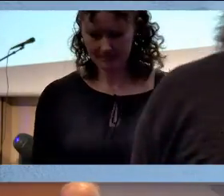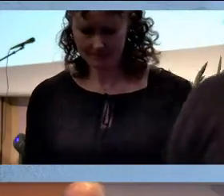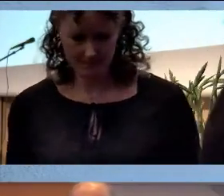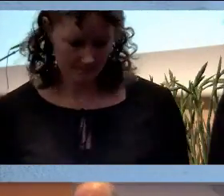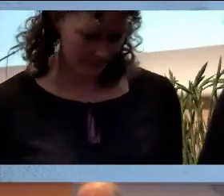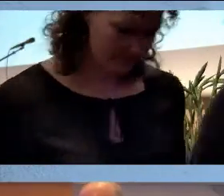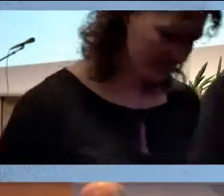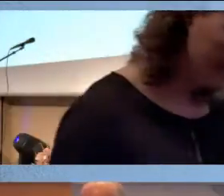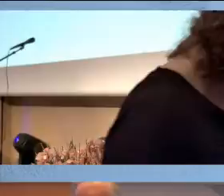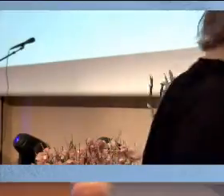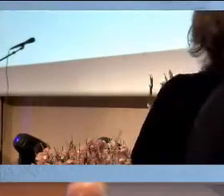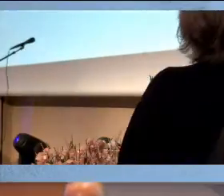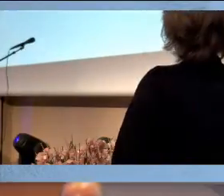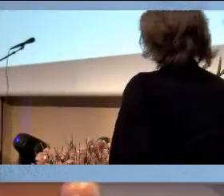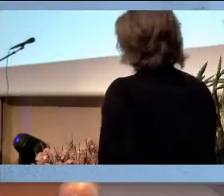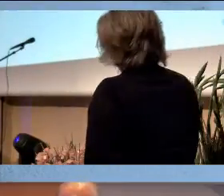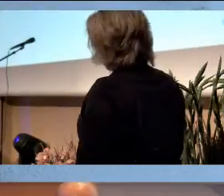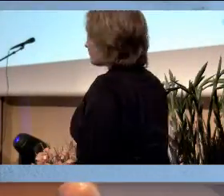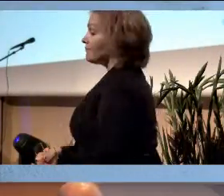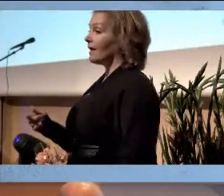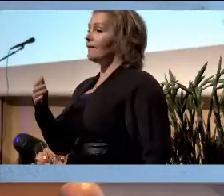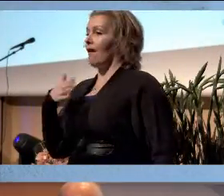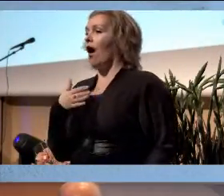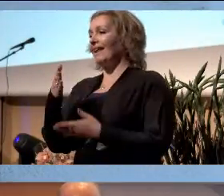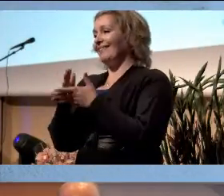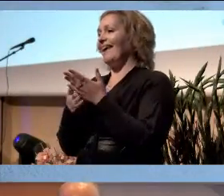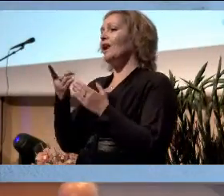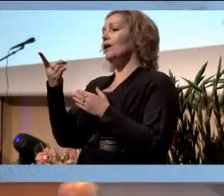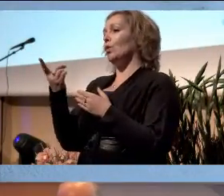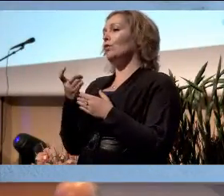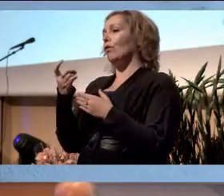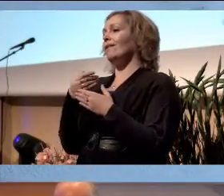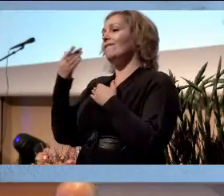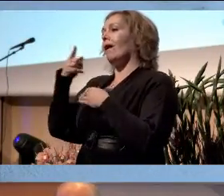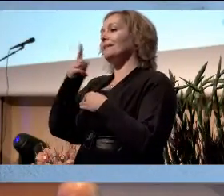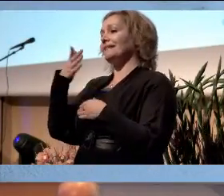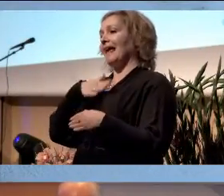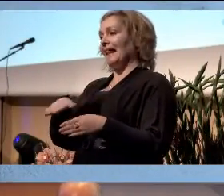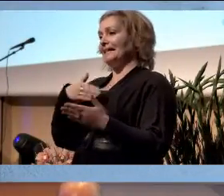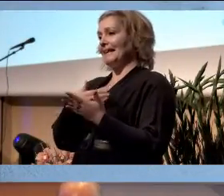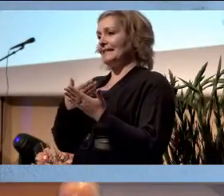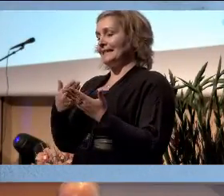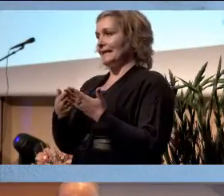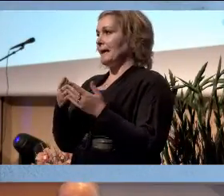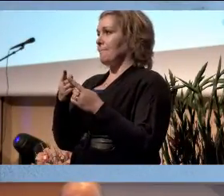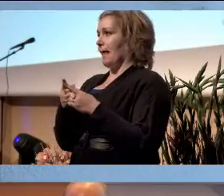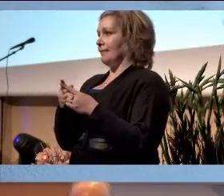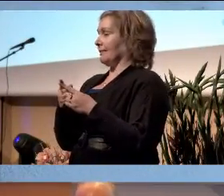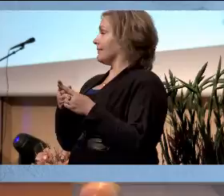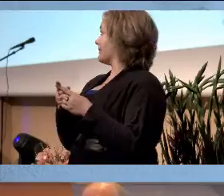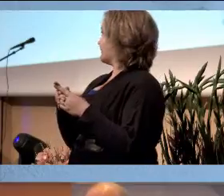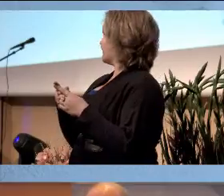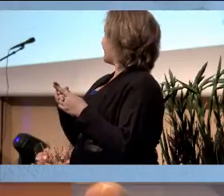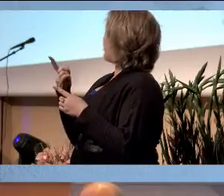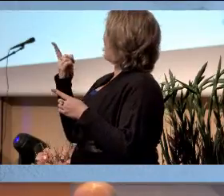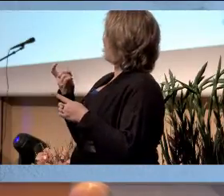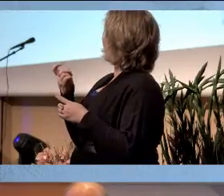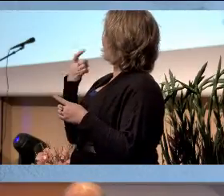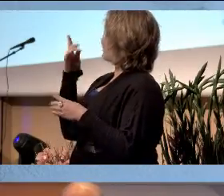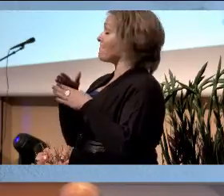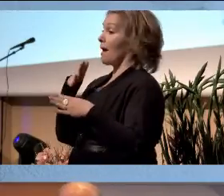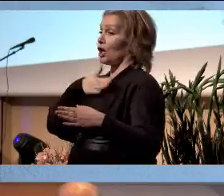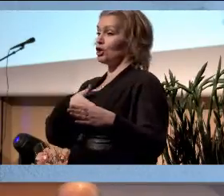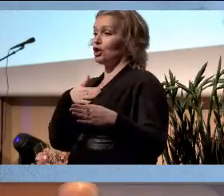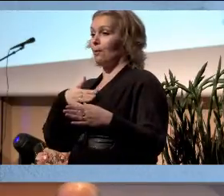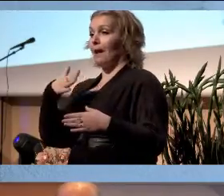Det er en del utfordring vi har i fremtidens helsetjeneste. Levealderen øker, det er ikke negativt, men det er en utfordring. De med